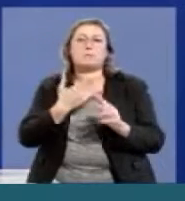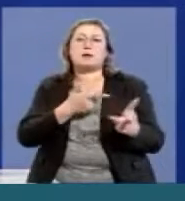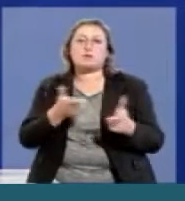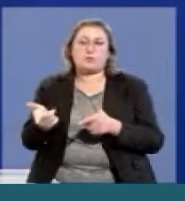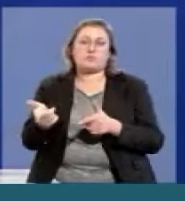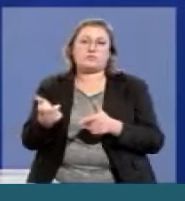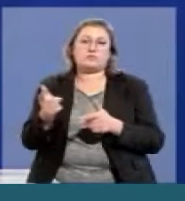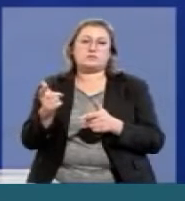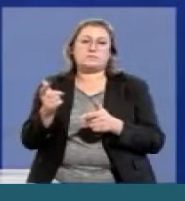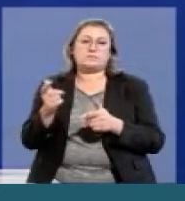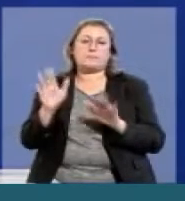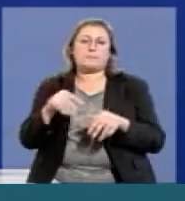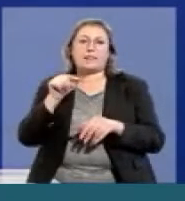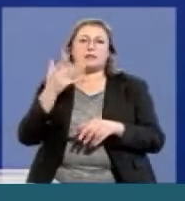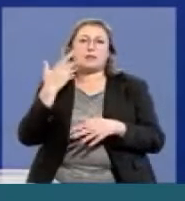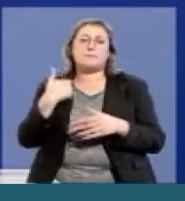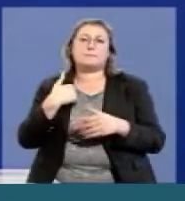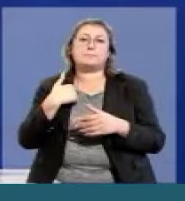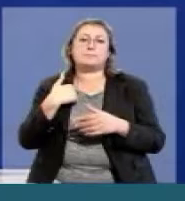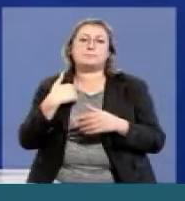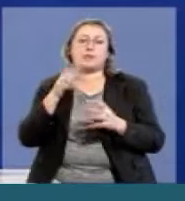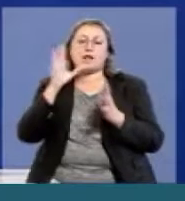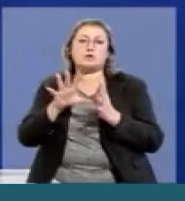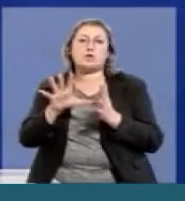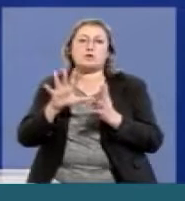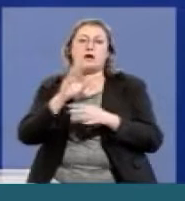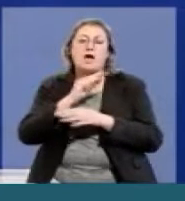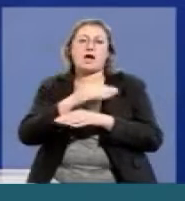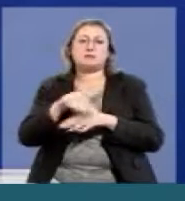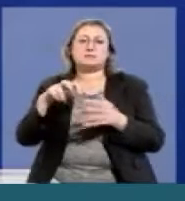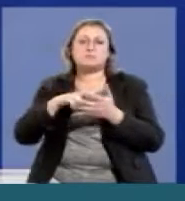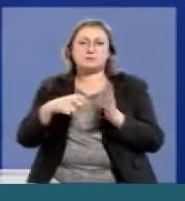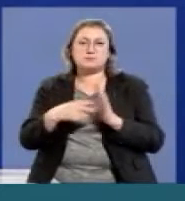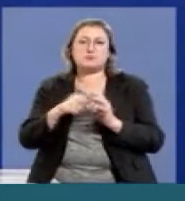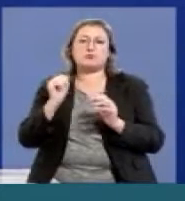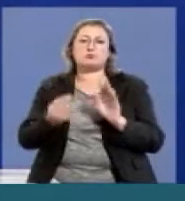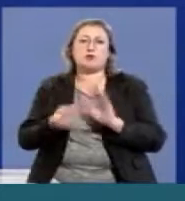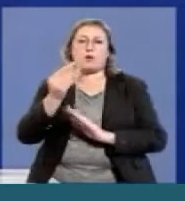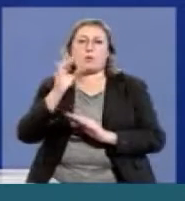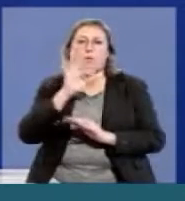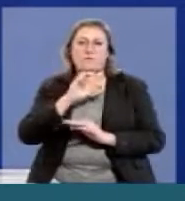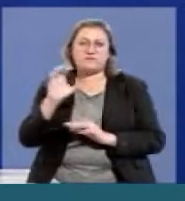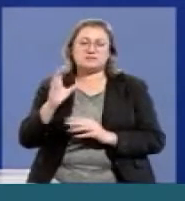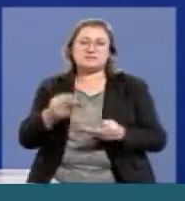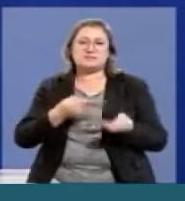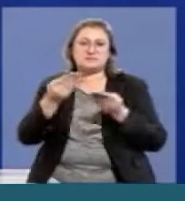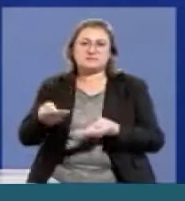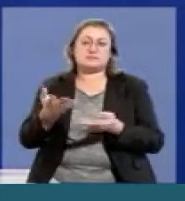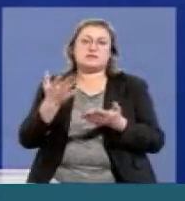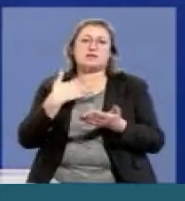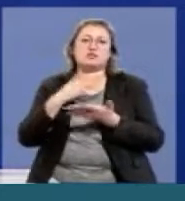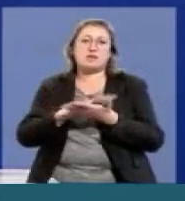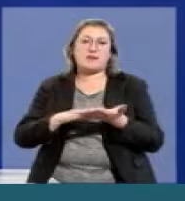готовы после того, как нам поступят на электронные адреса письма, им можно принести в офис Ассоциации деловых женщин